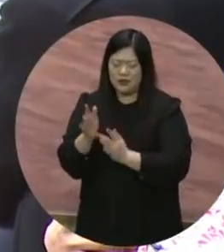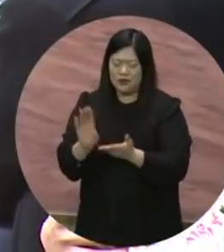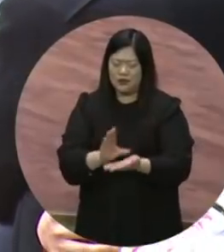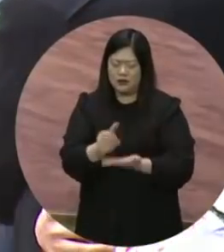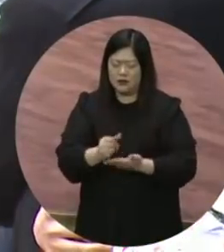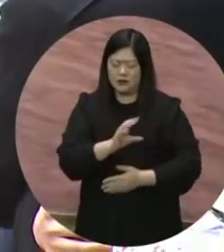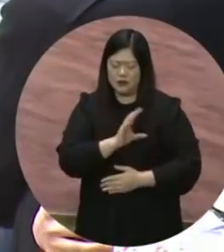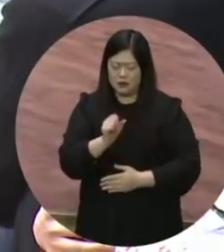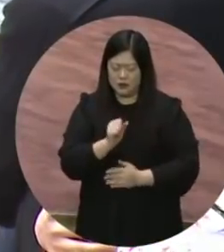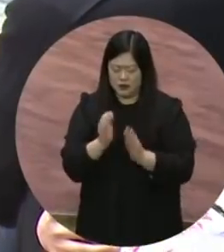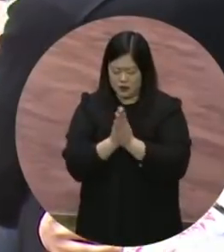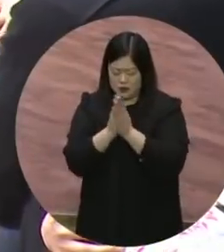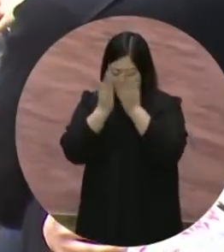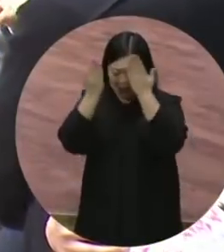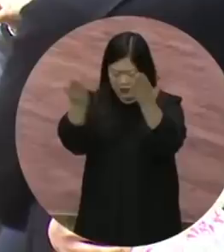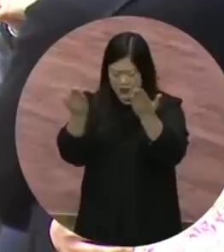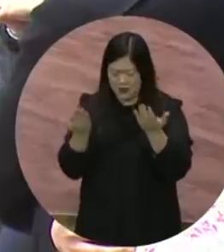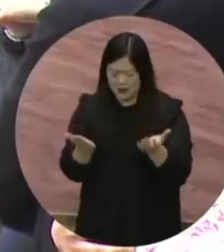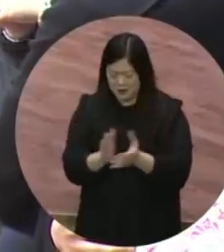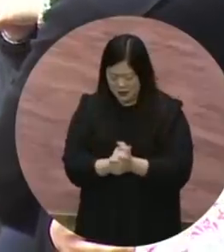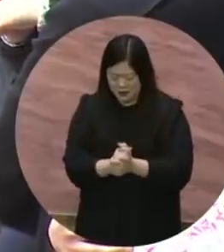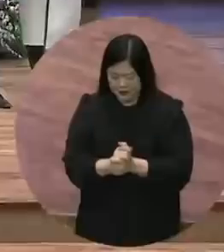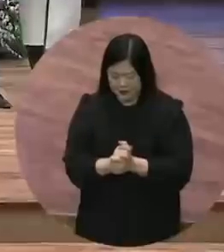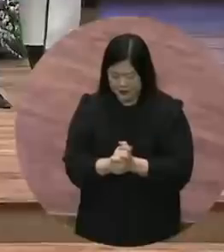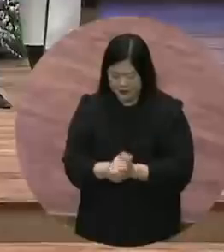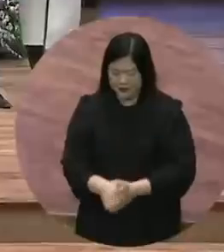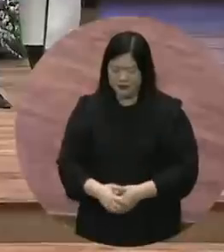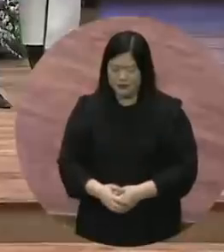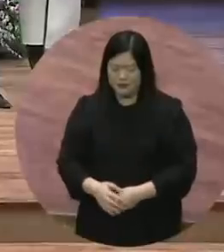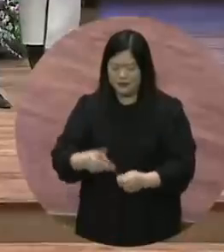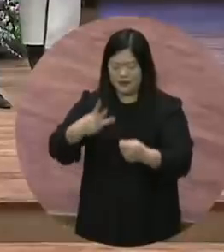그리스도를 받들어 축복 기도합니다. 아멘.